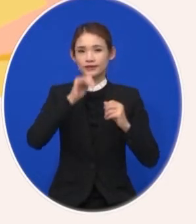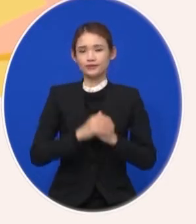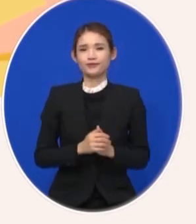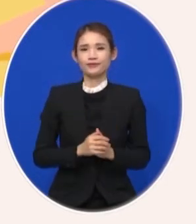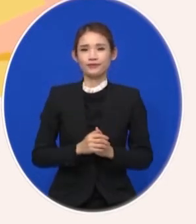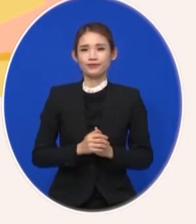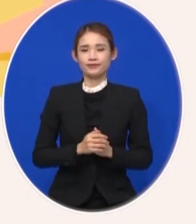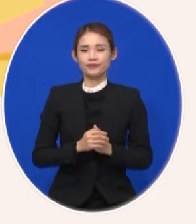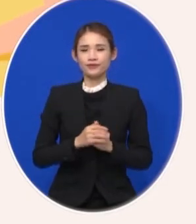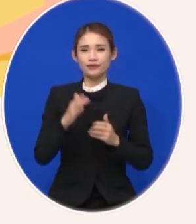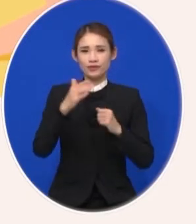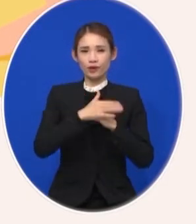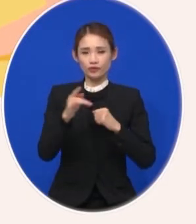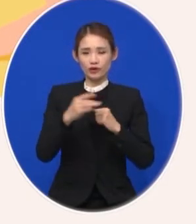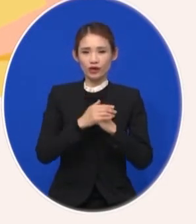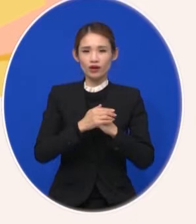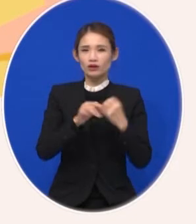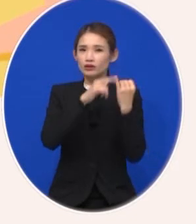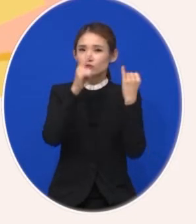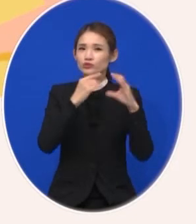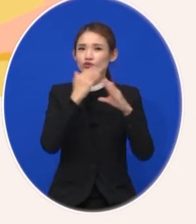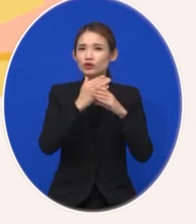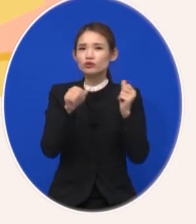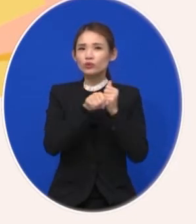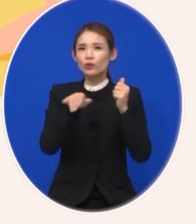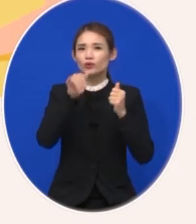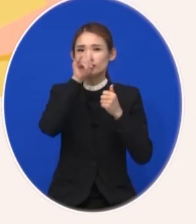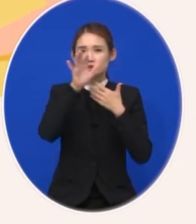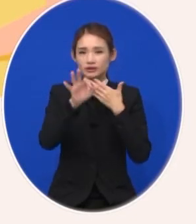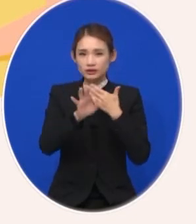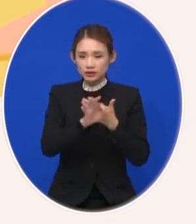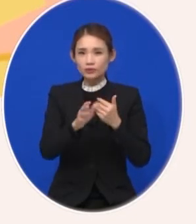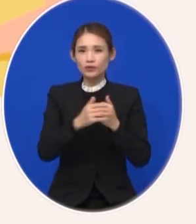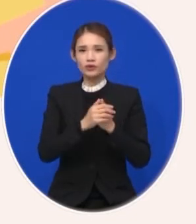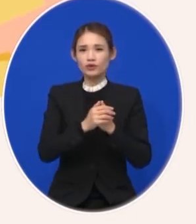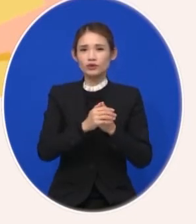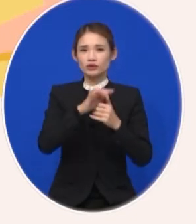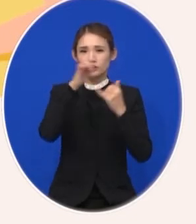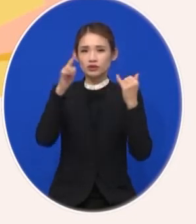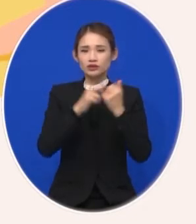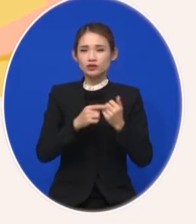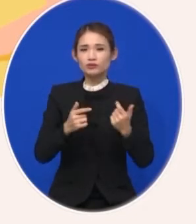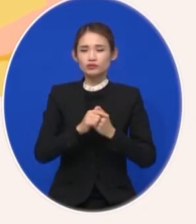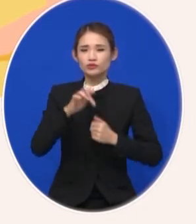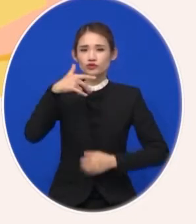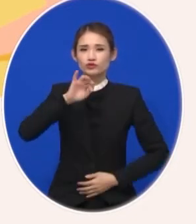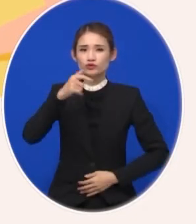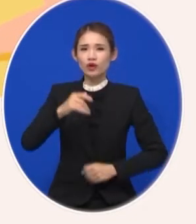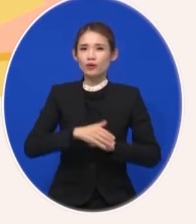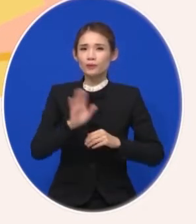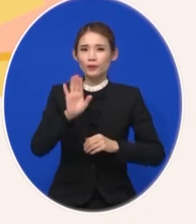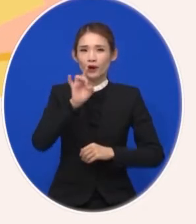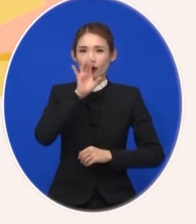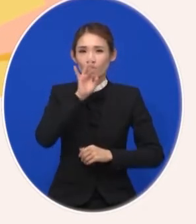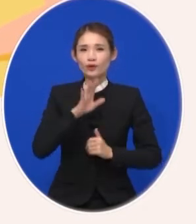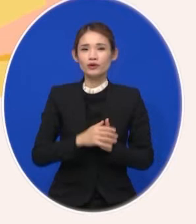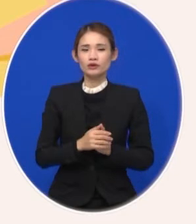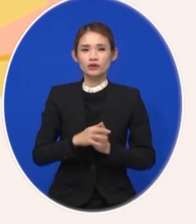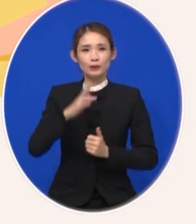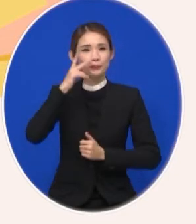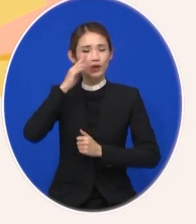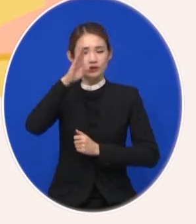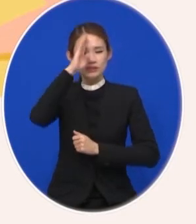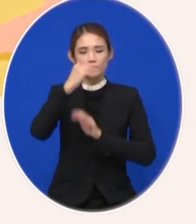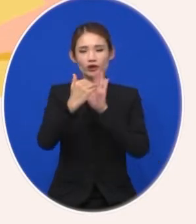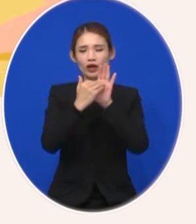있습니다. 따라서 비록 임신 중에 노출되었더라도 임신 중절을 권장하지 않습니다. 미국